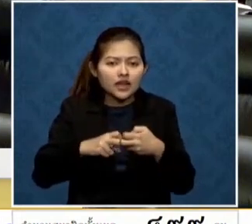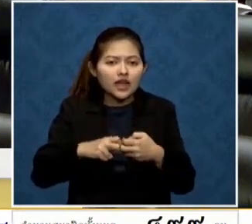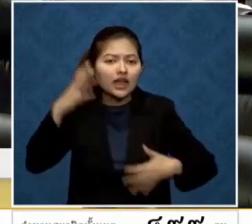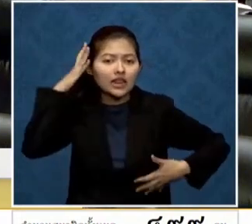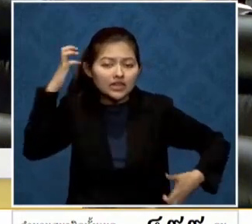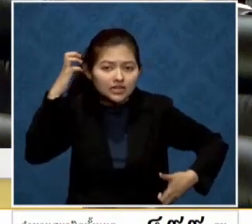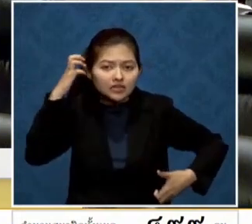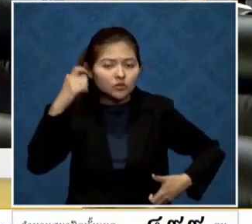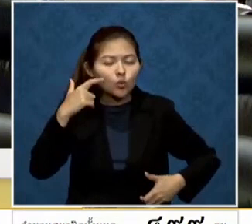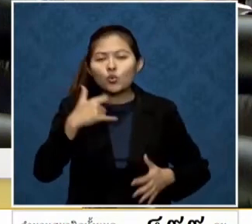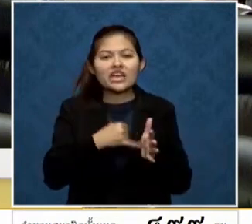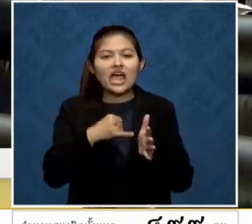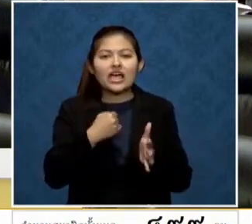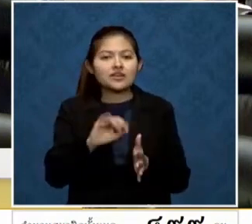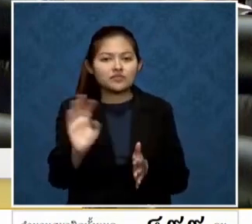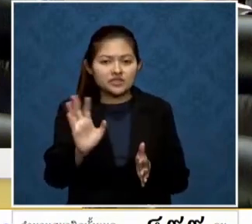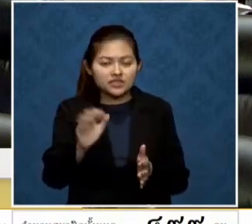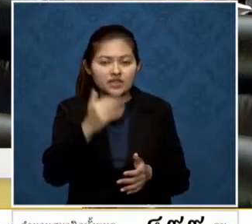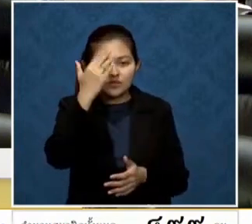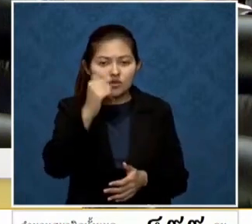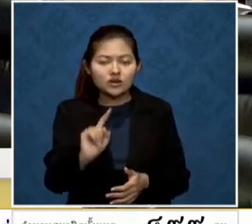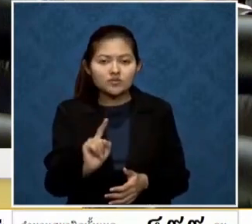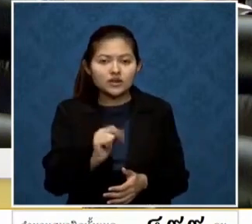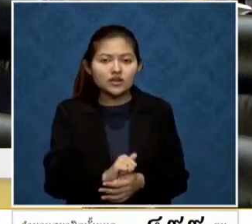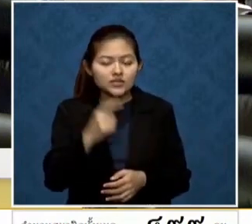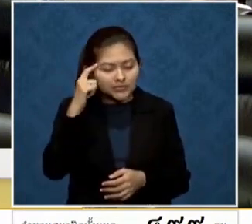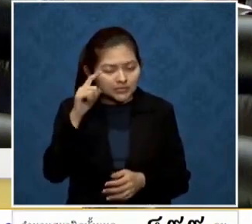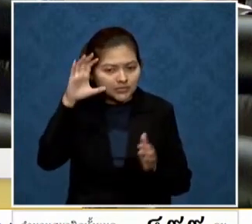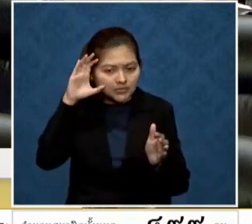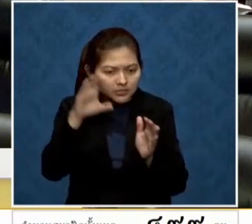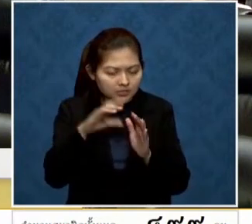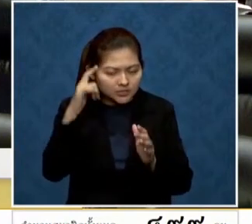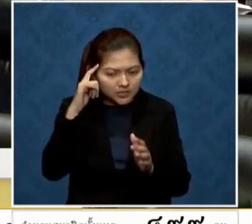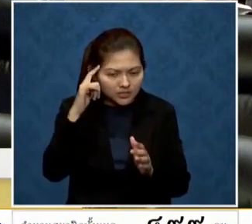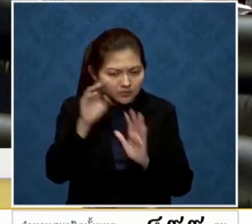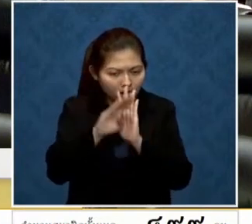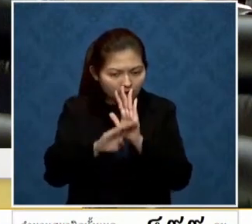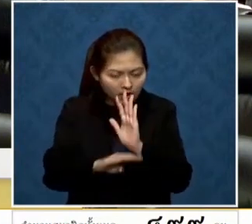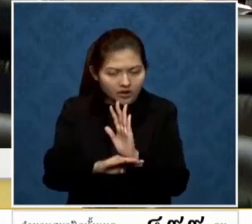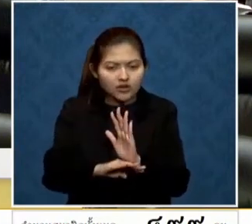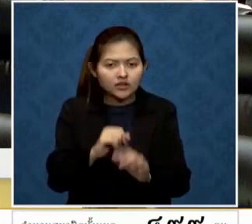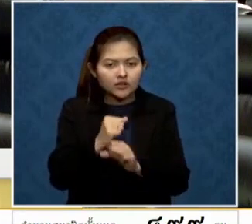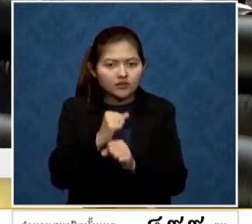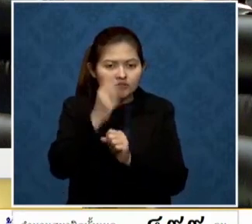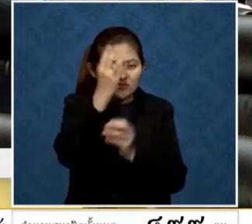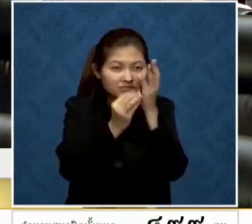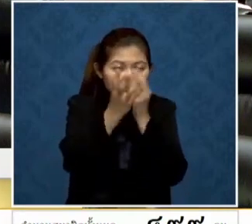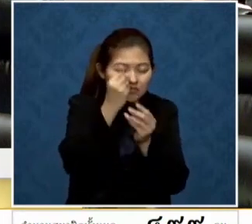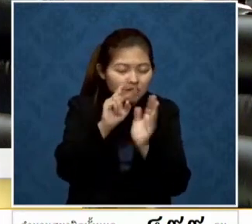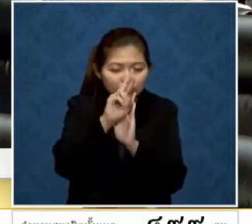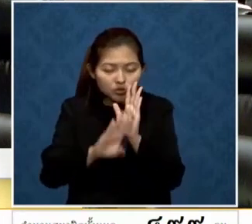ใช่เรื่องกล้วยๆเพราะเราไม่มองถึงภาพรวมไม่ได้ทำการศึกษาทั้ง